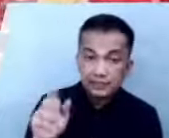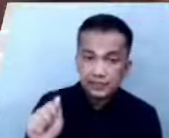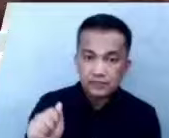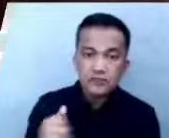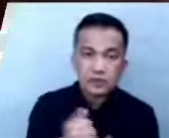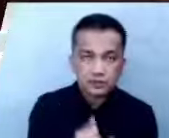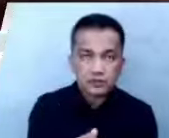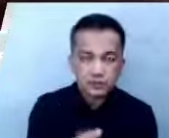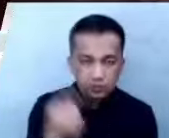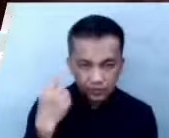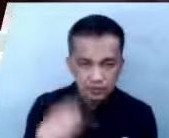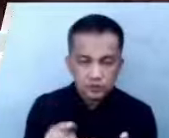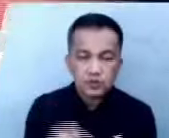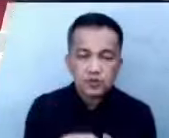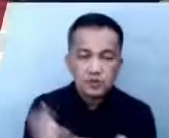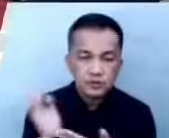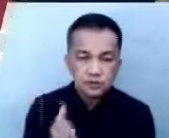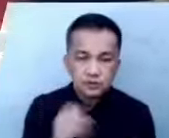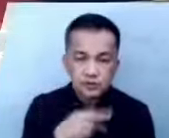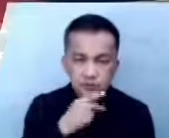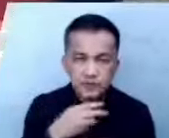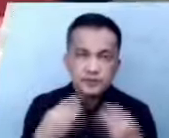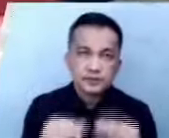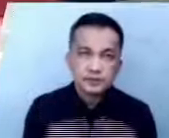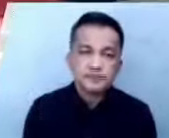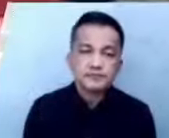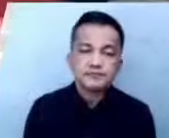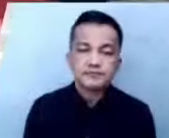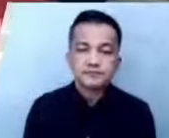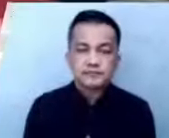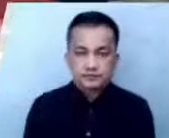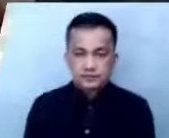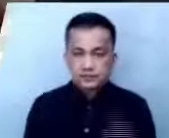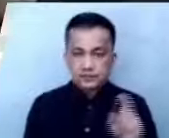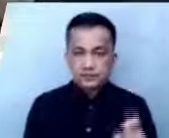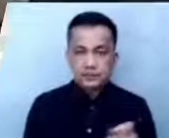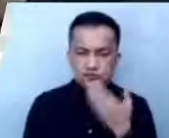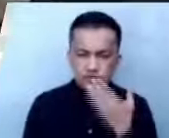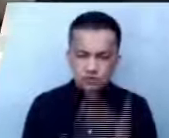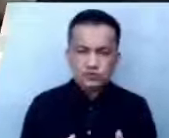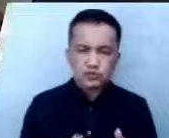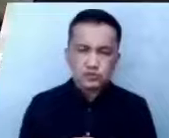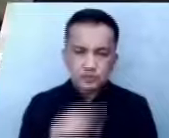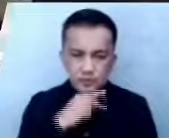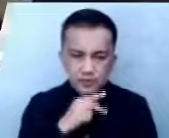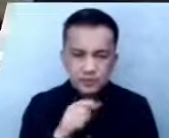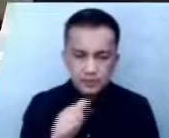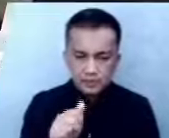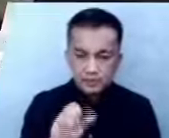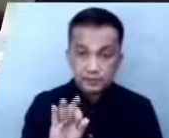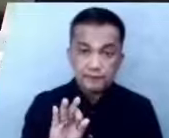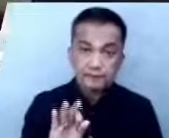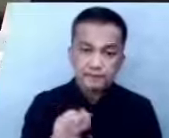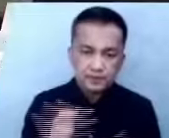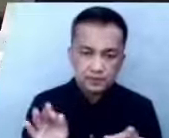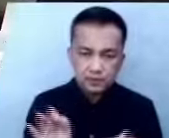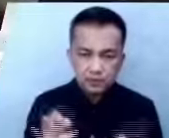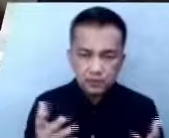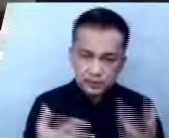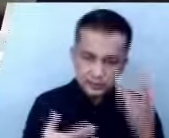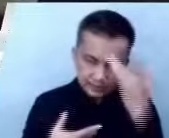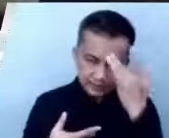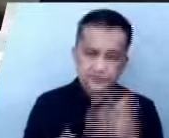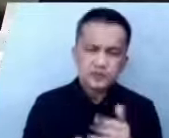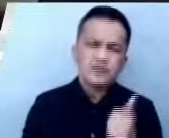ng baboy sa mga pamilyan. Basta good ang baboy, yung ASF-free, wala lang sakit, okay naman